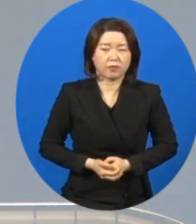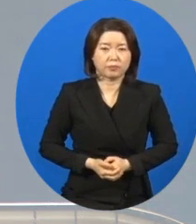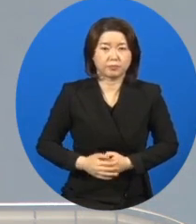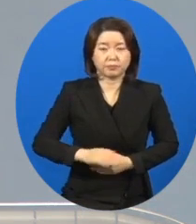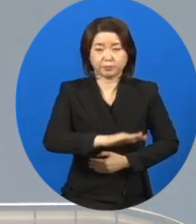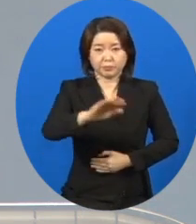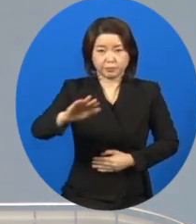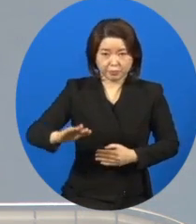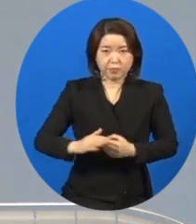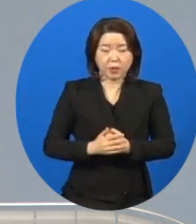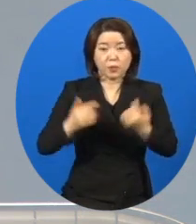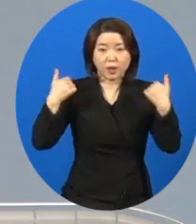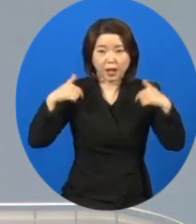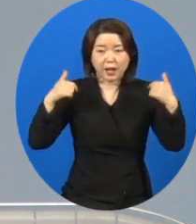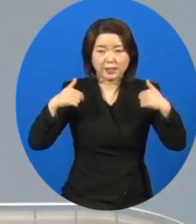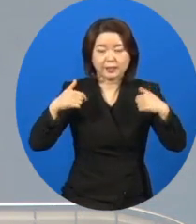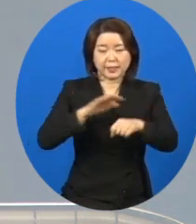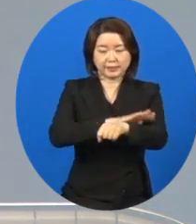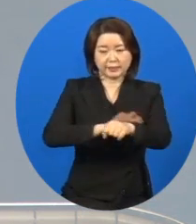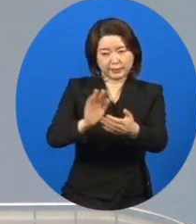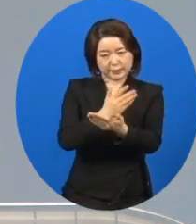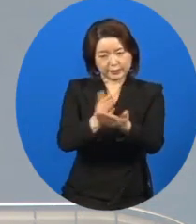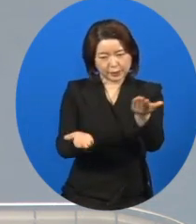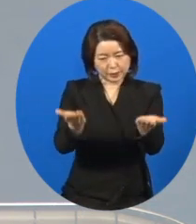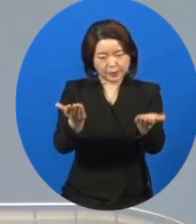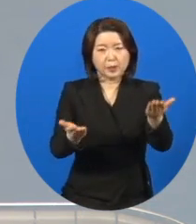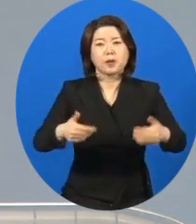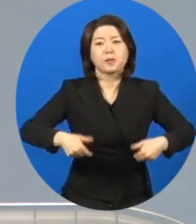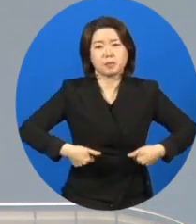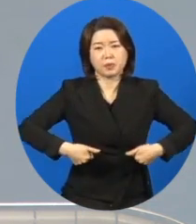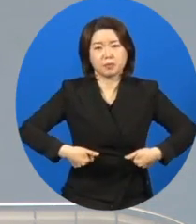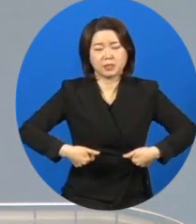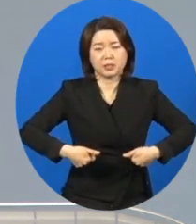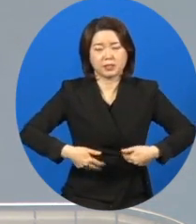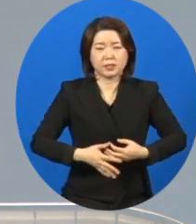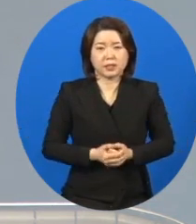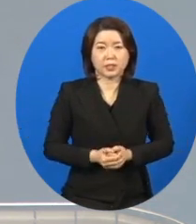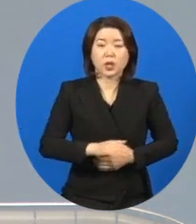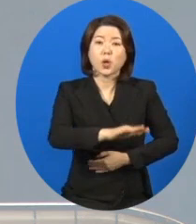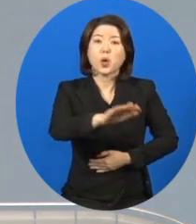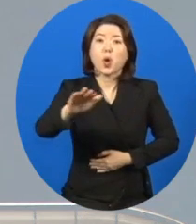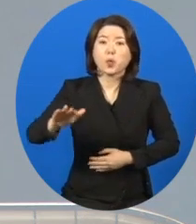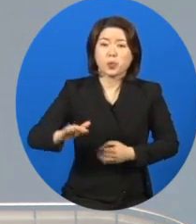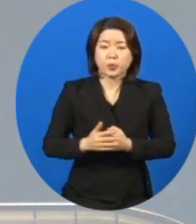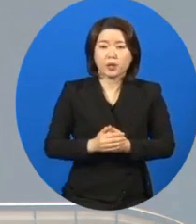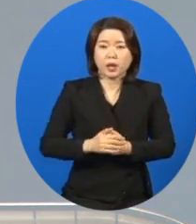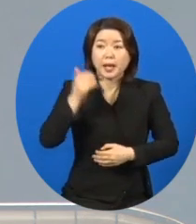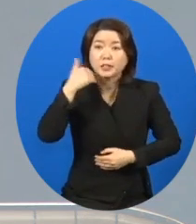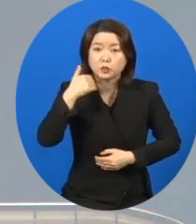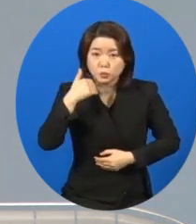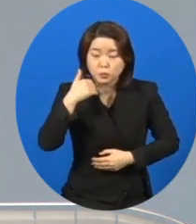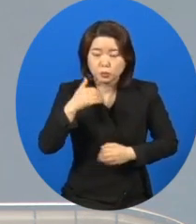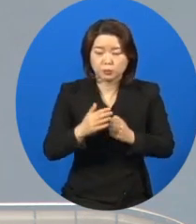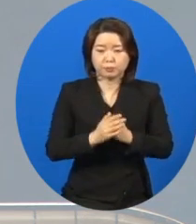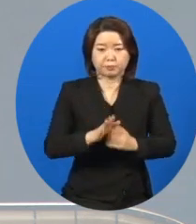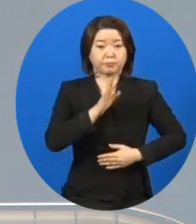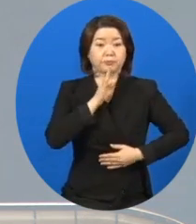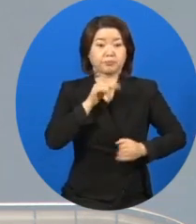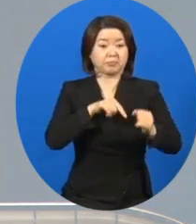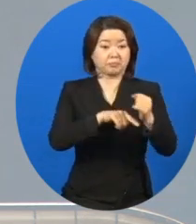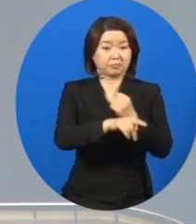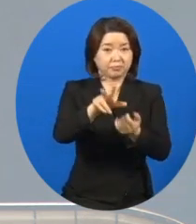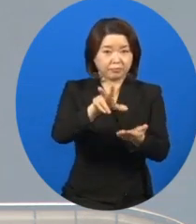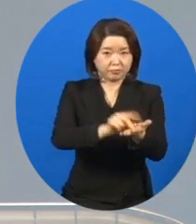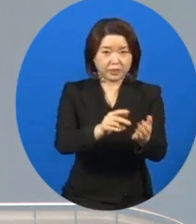우리가 항상 잘 분별해 봐야 합니다. 우리가 누구랑 진리의 문제